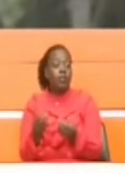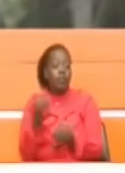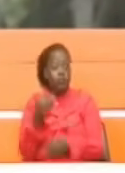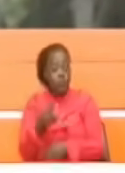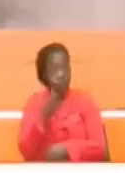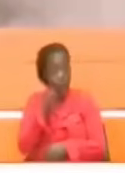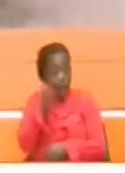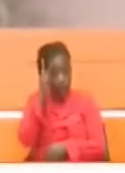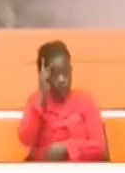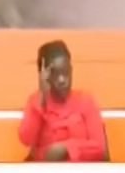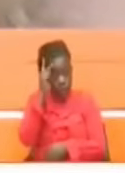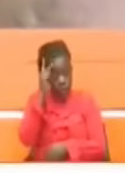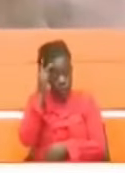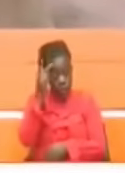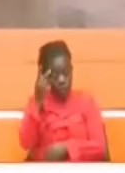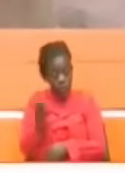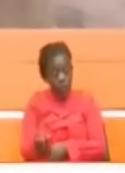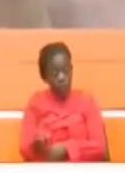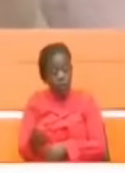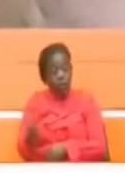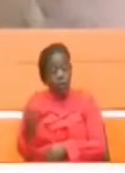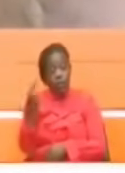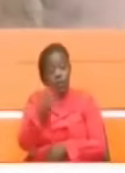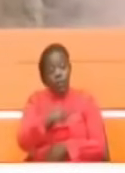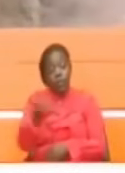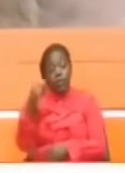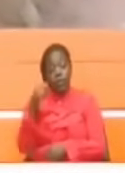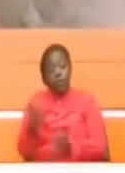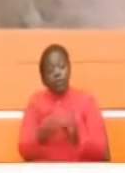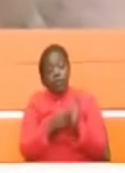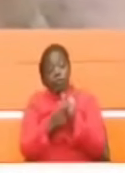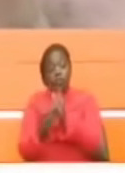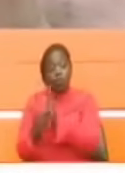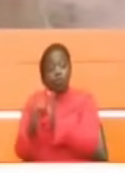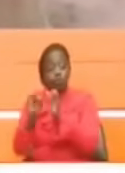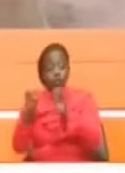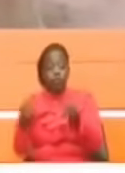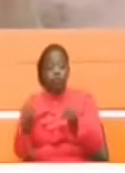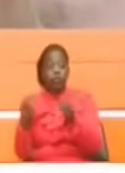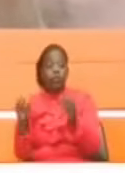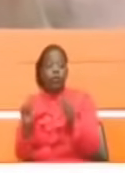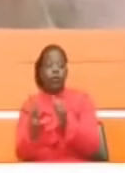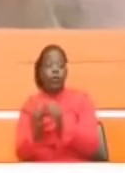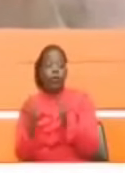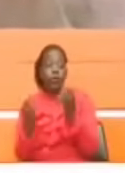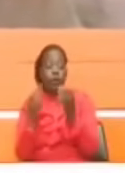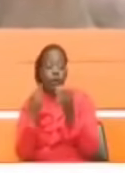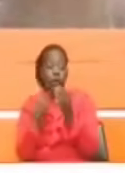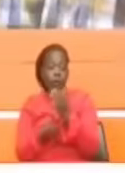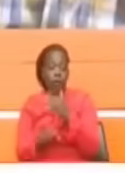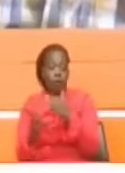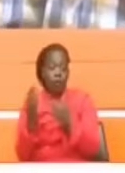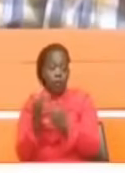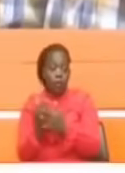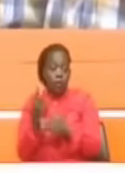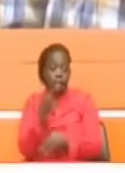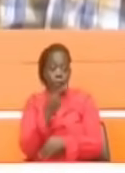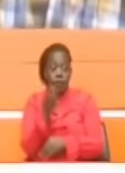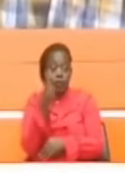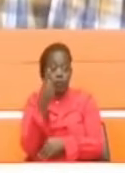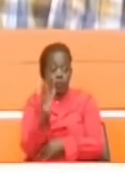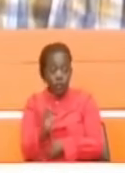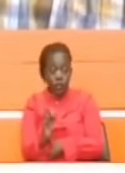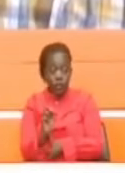omuzaddewo. Malimu olunaku olw'eggulo nga bwe twakulaze ku gataliiko nfuufu yategeezezza nti wakati wa